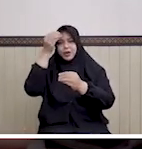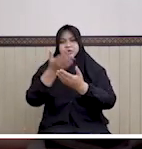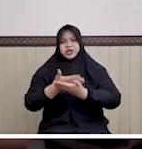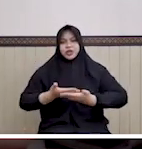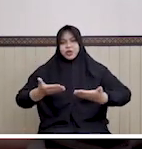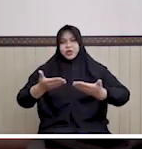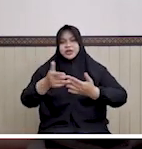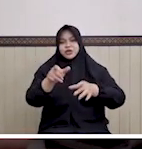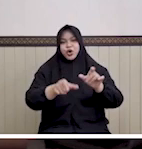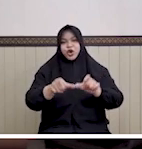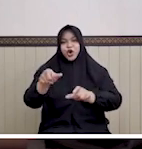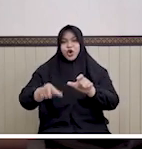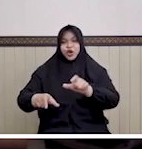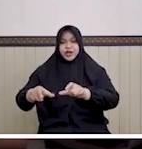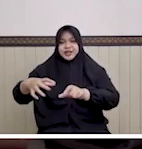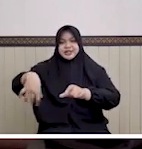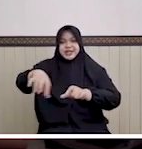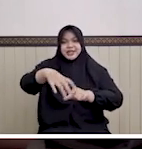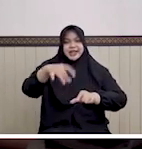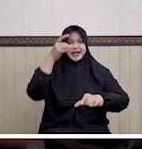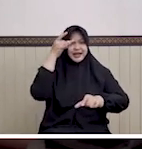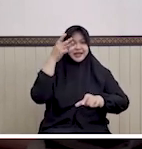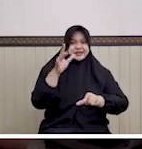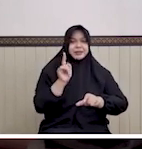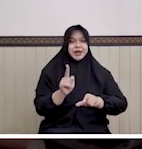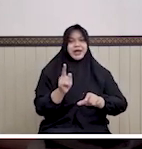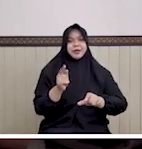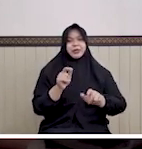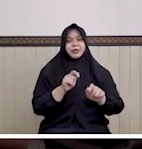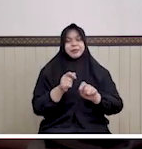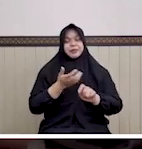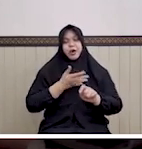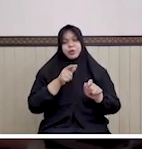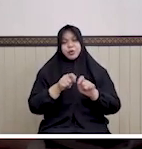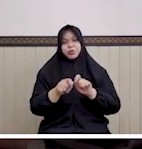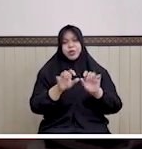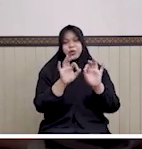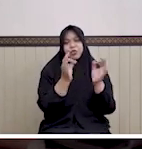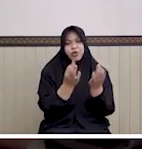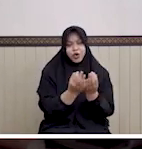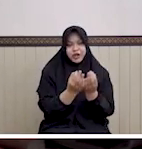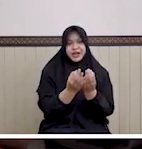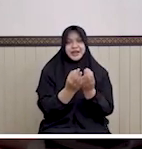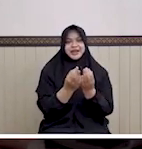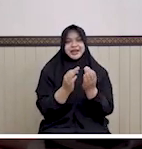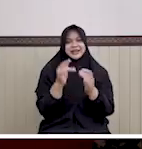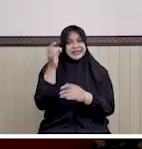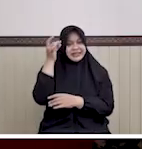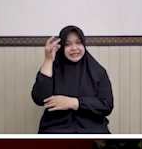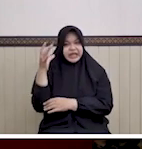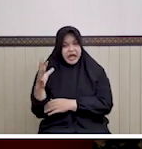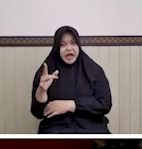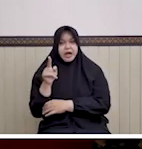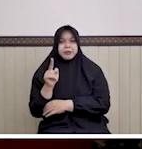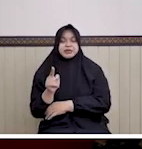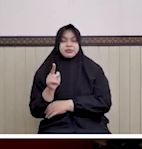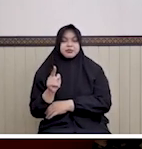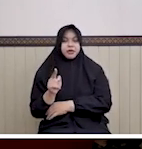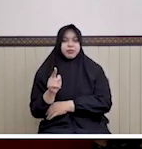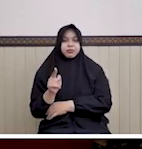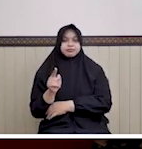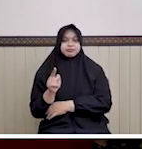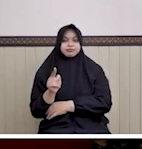orang-orang di sekitar Desa maka kami ingin membuat forum yang tingkatnya ada di desa nanti apa namanya